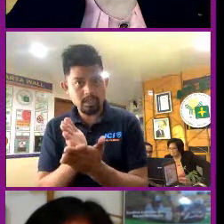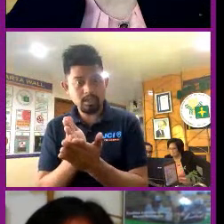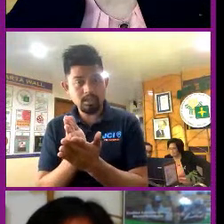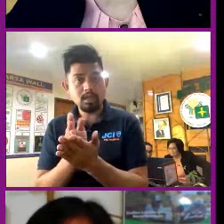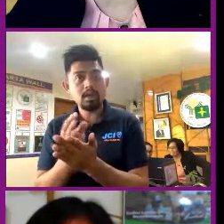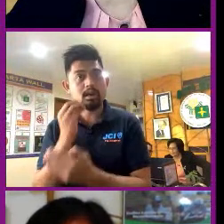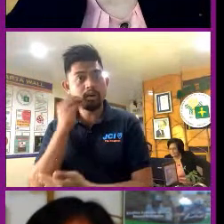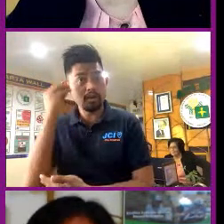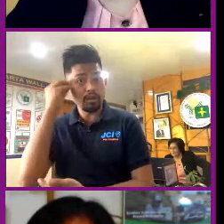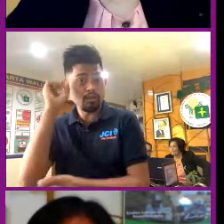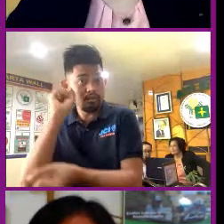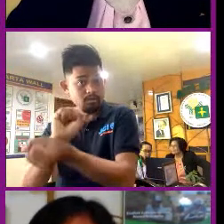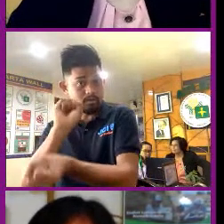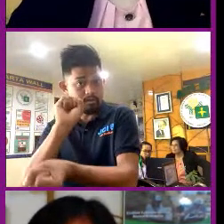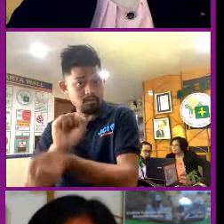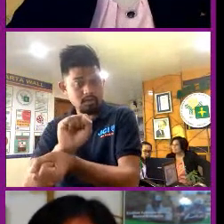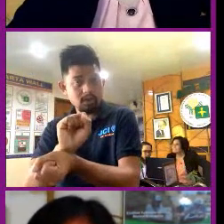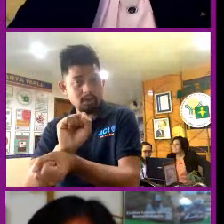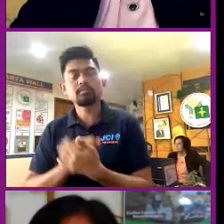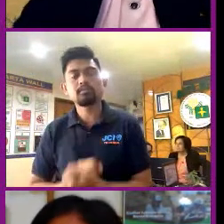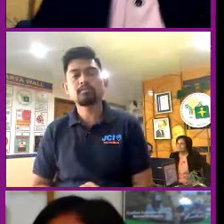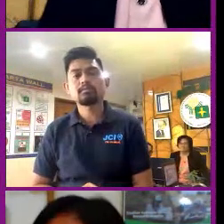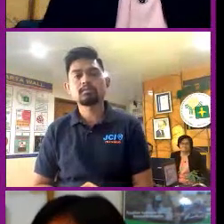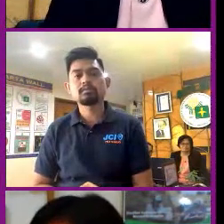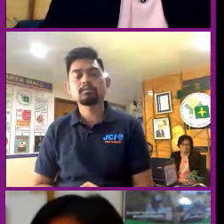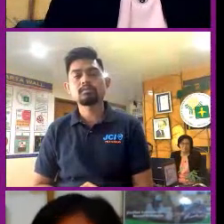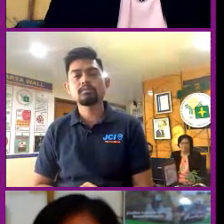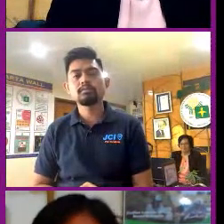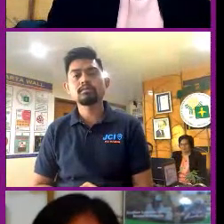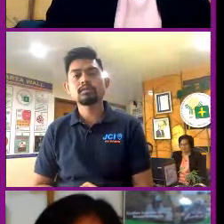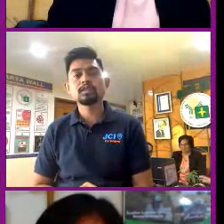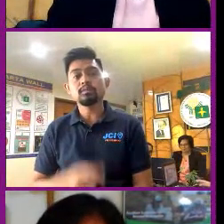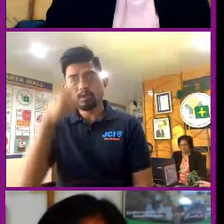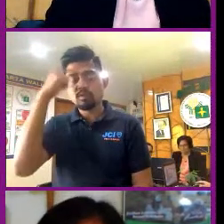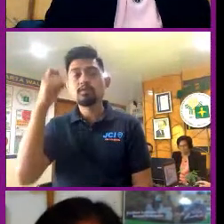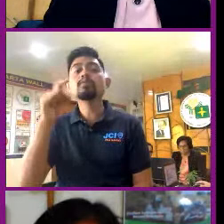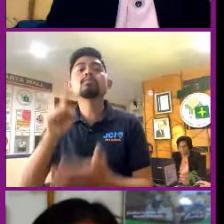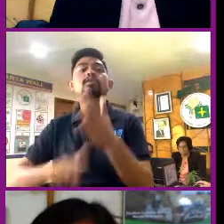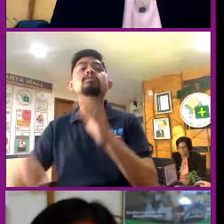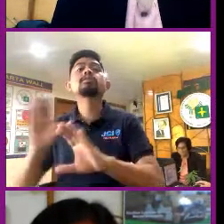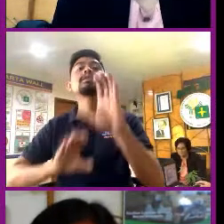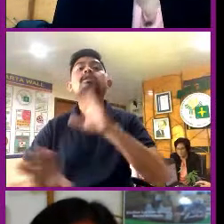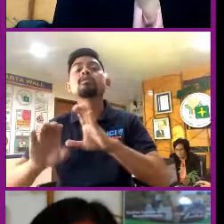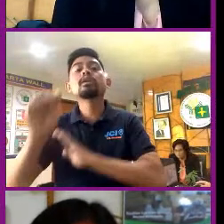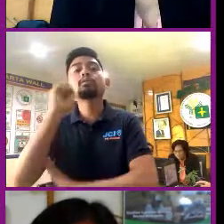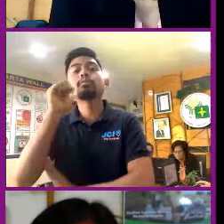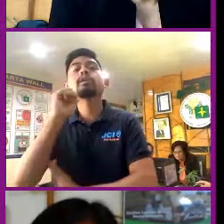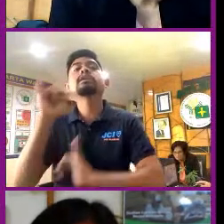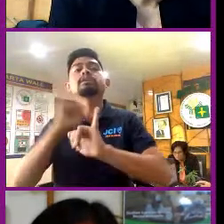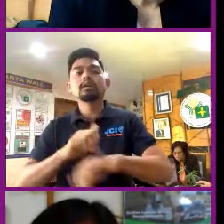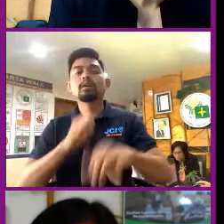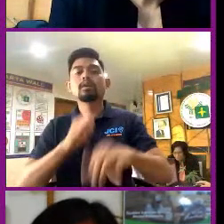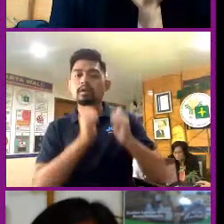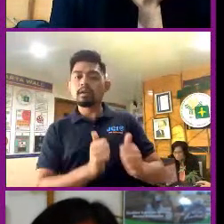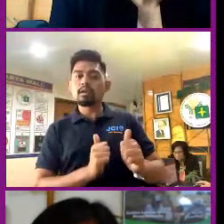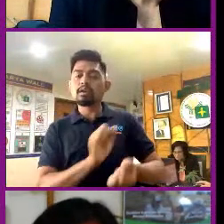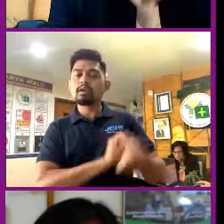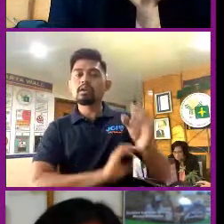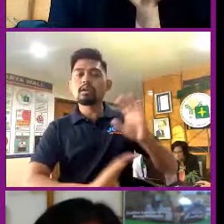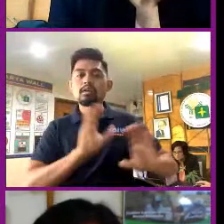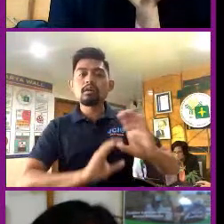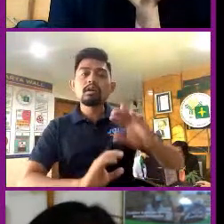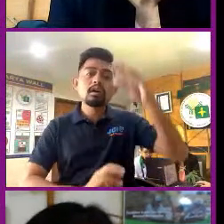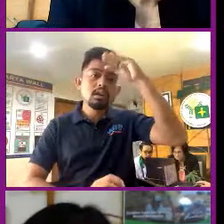ang gumagawa ng gawaing pang babae, gayon din sa lalaki. And another one po sa number, sa